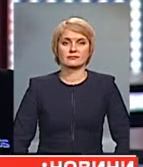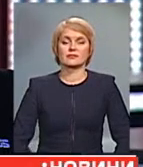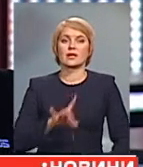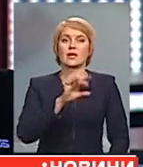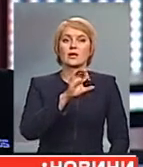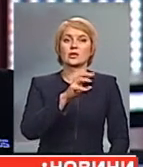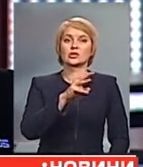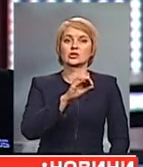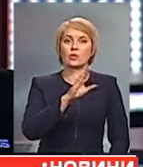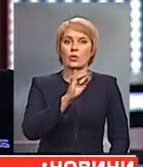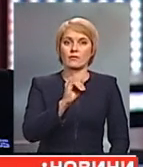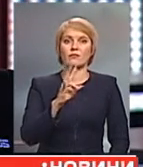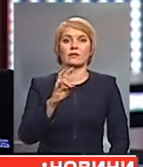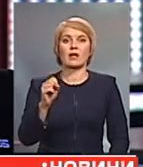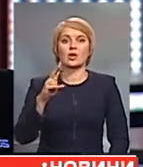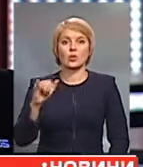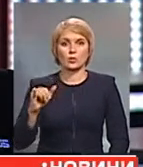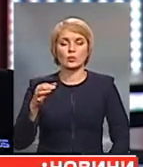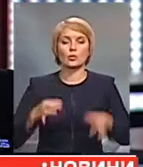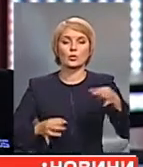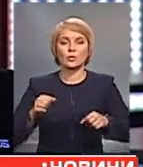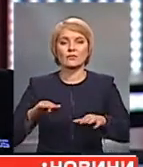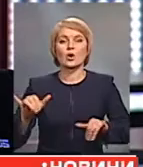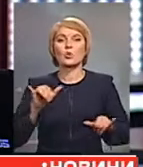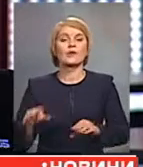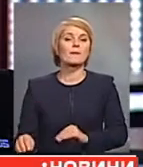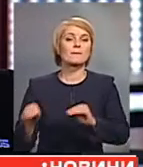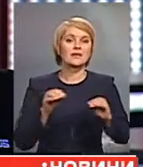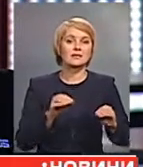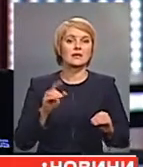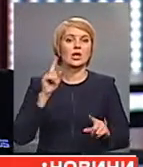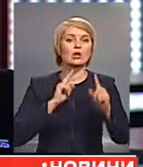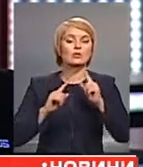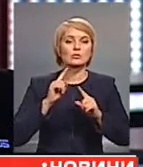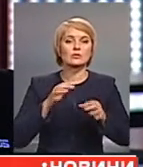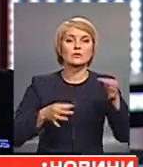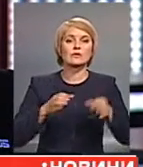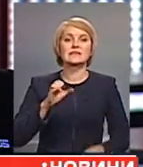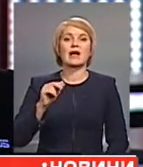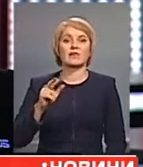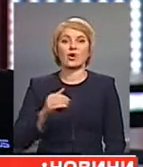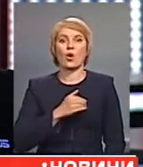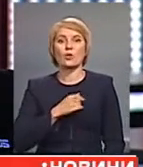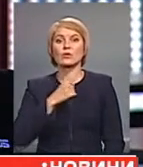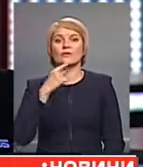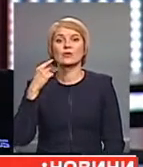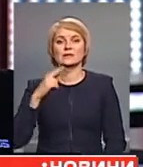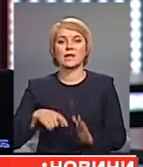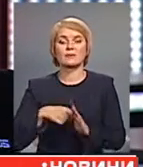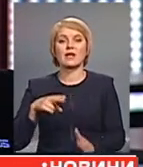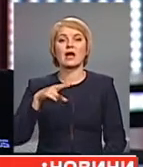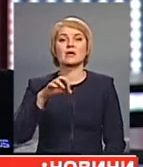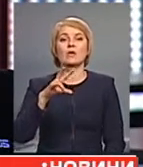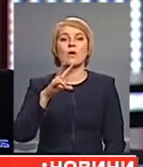У Ростові-на-Дону суд вирішує, куди перенести слухання справи Надії Савченко. Прокурори хочуть у російське місто Донецьк, бо твердять, там